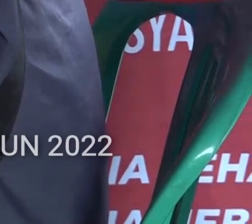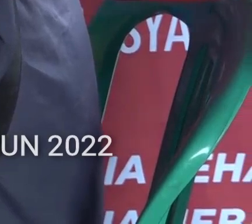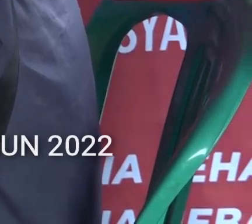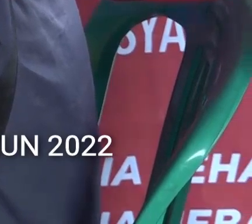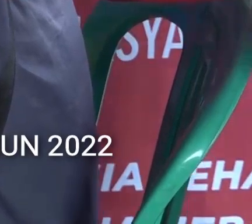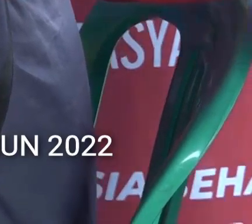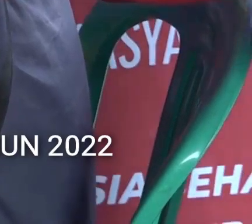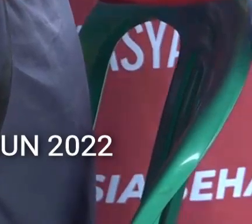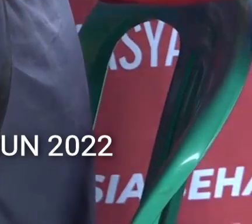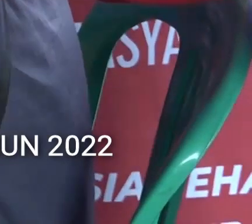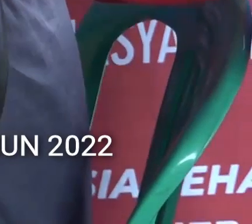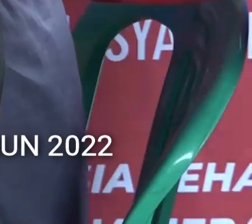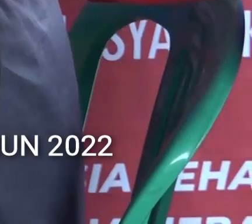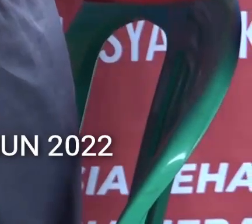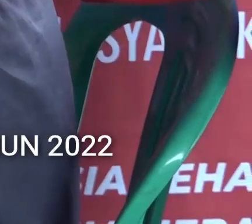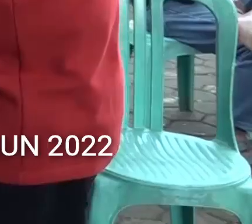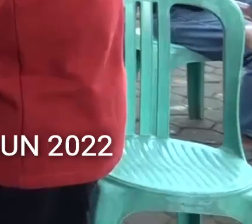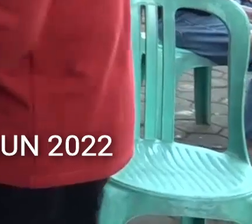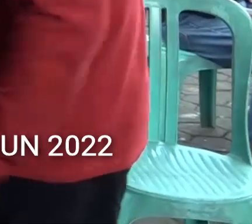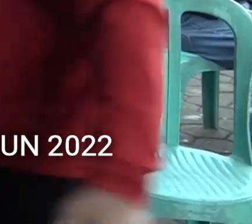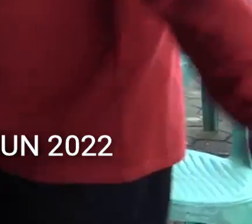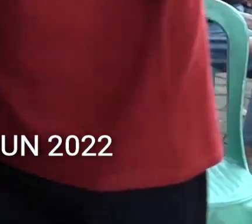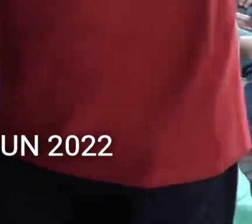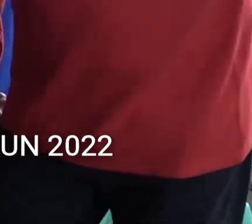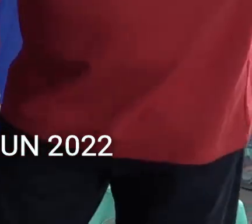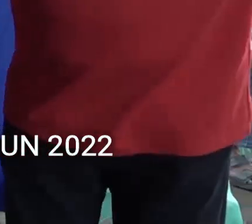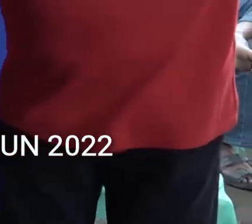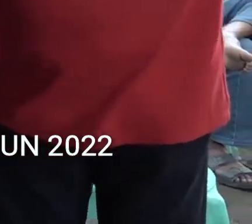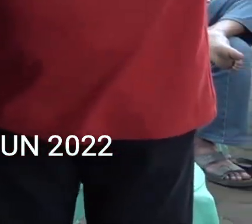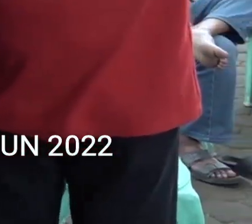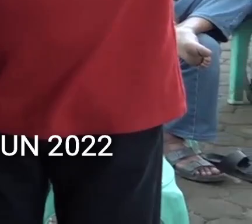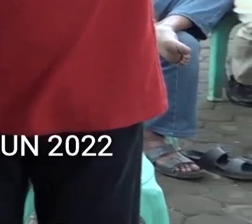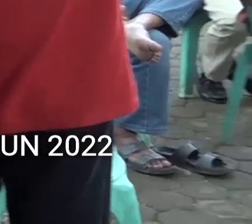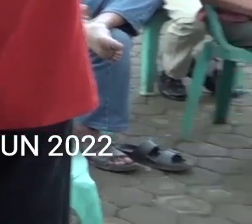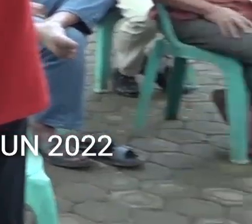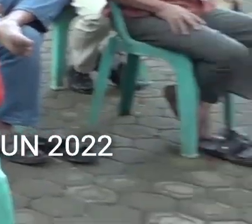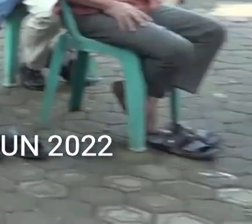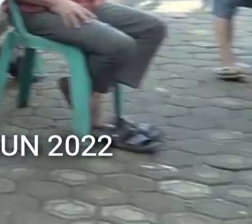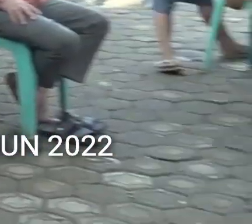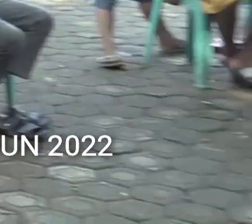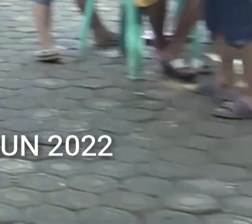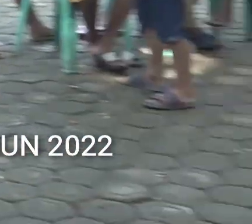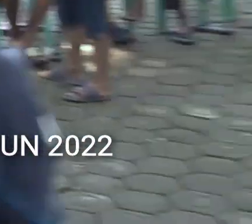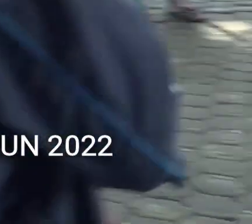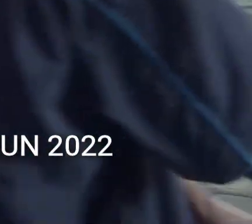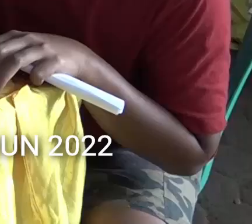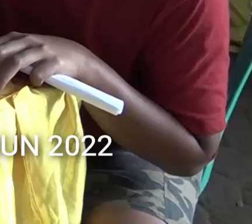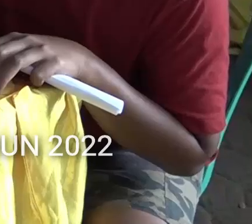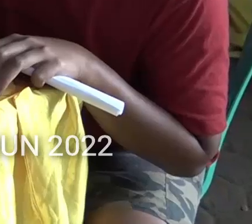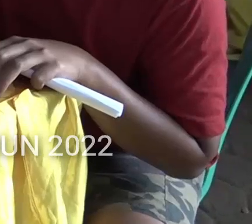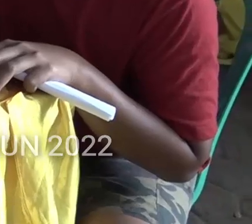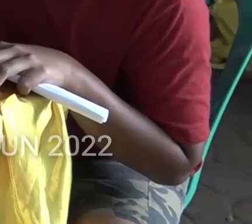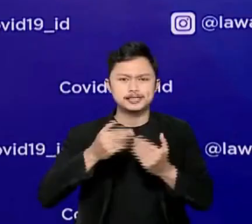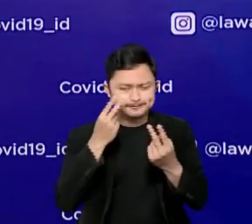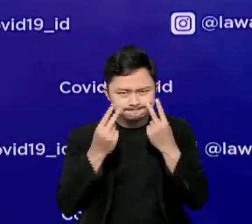Sahabat Kompas.com, sampai akhir tahun 2021 ini pemerintah terus melakukan perluasan vaksinasi untuk masyarakat